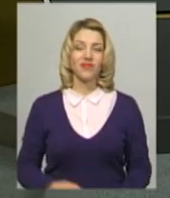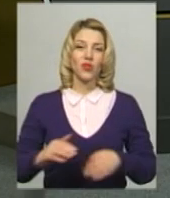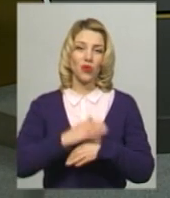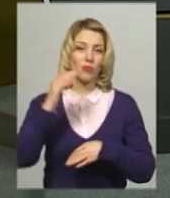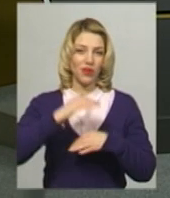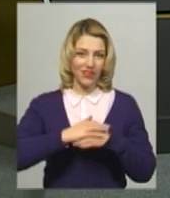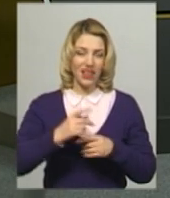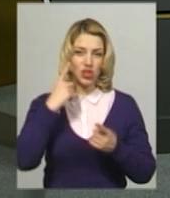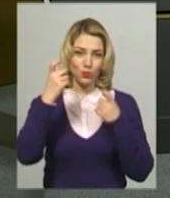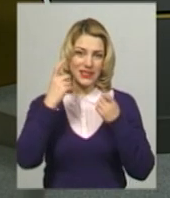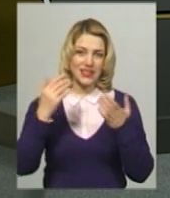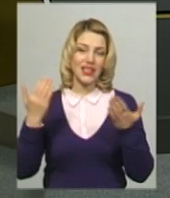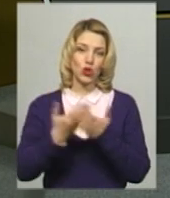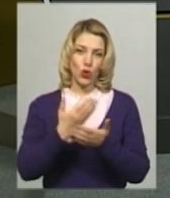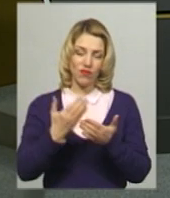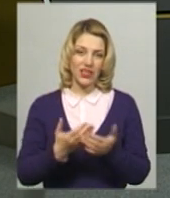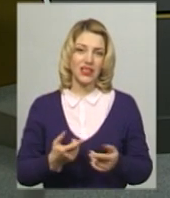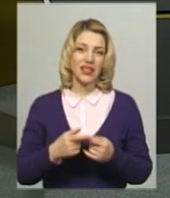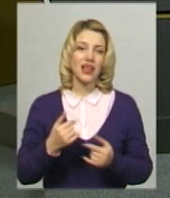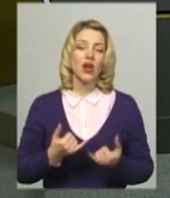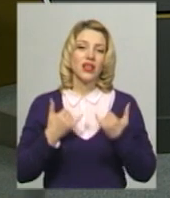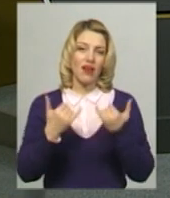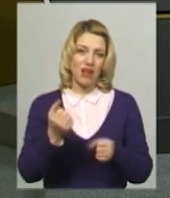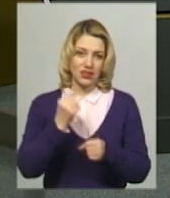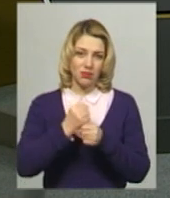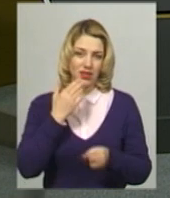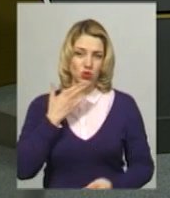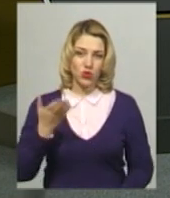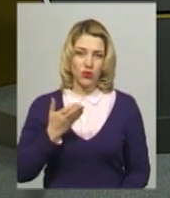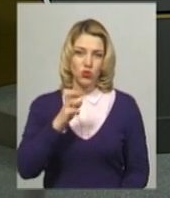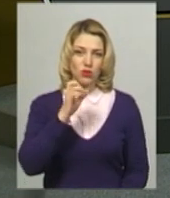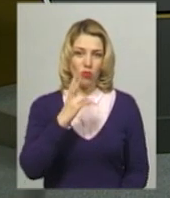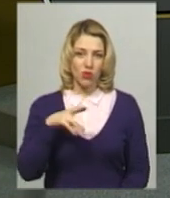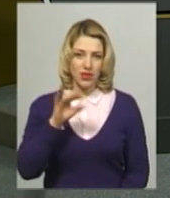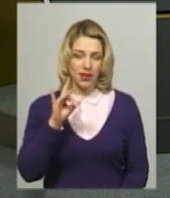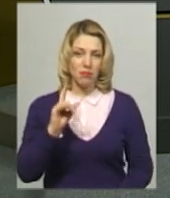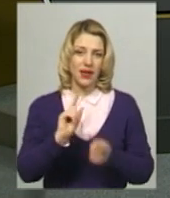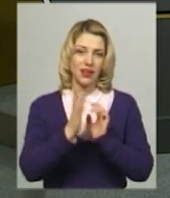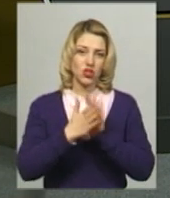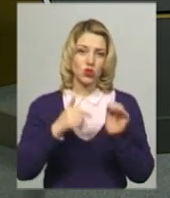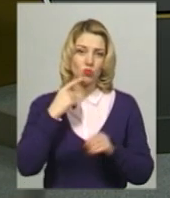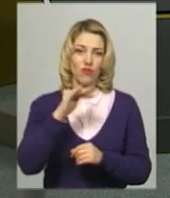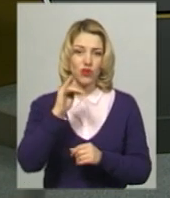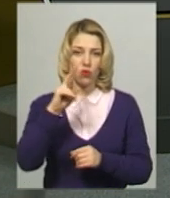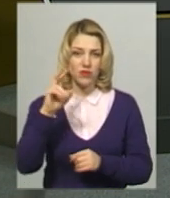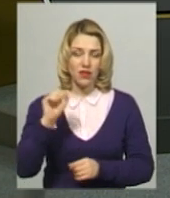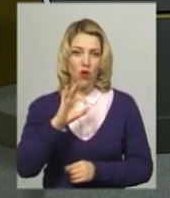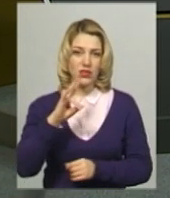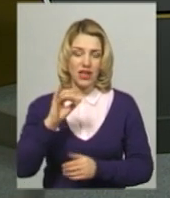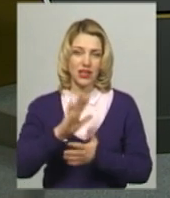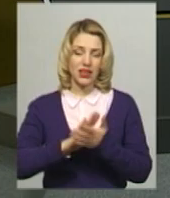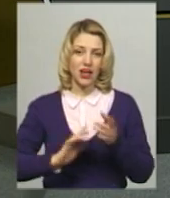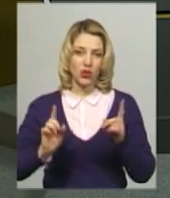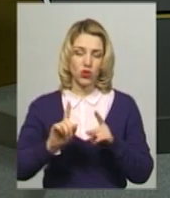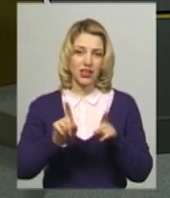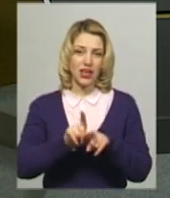Доброго вечора. В ефірі інформаційний випуск новин. У студії для вас працюють ведуча Вікторія Бондар, переклад на жестову мову Оксани Фіновської. Далі коротко